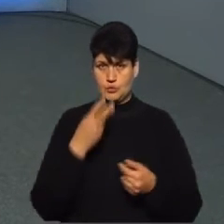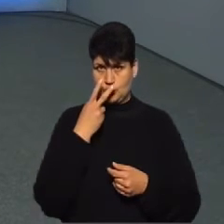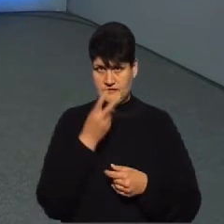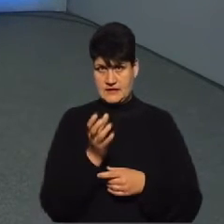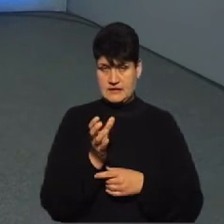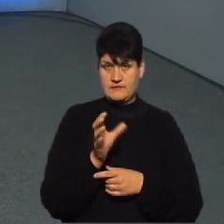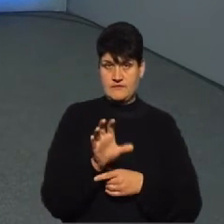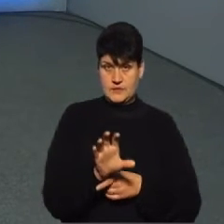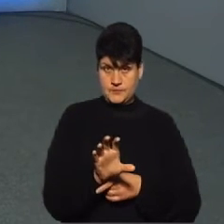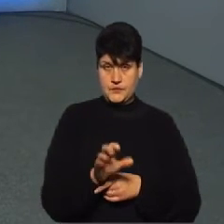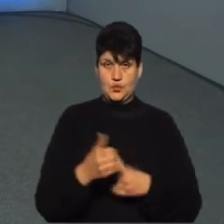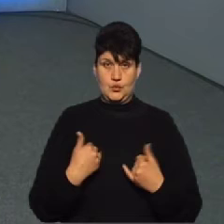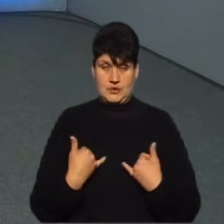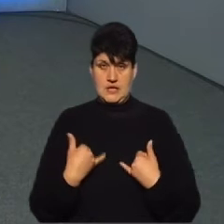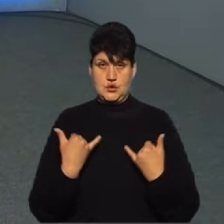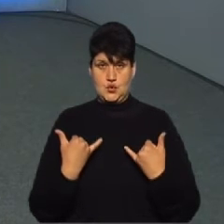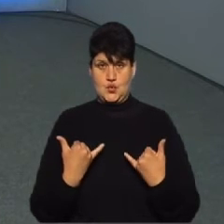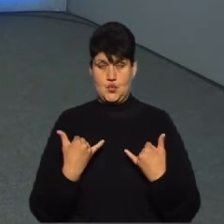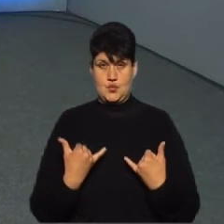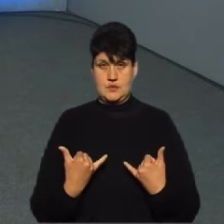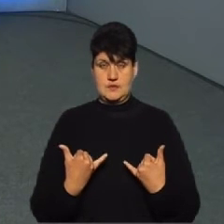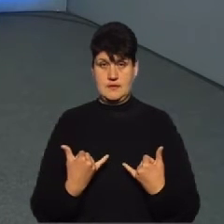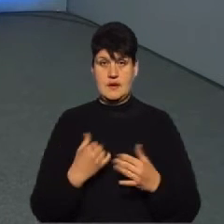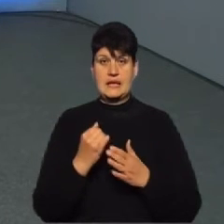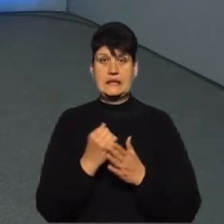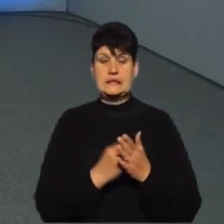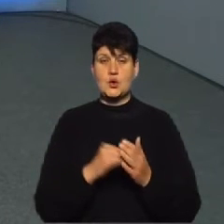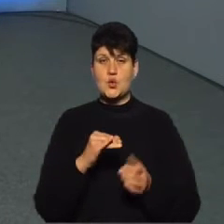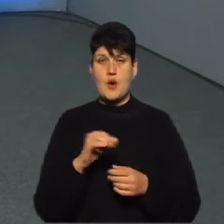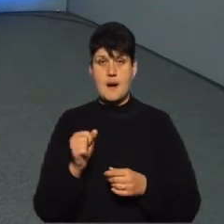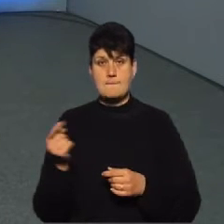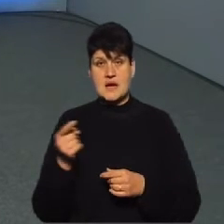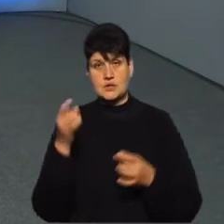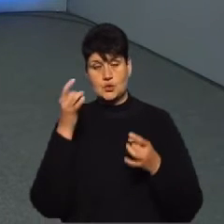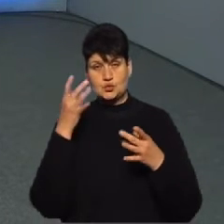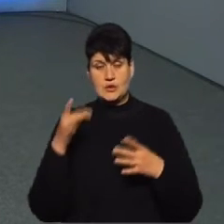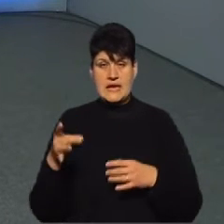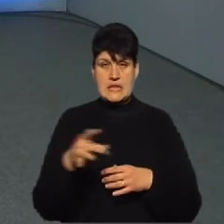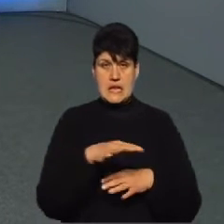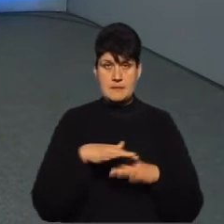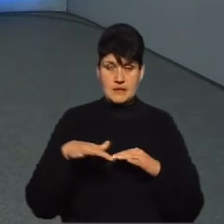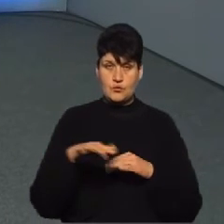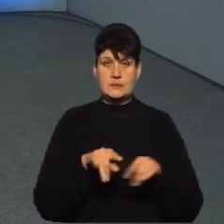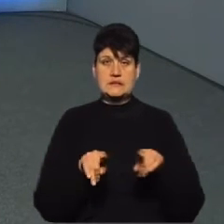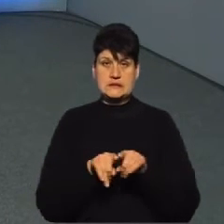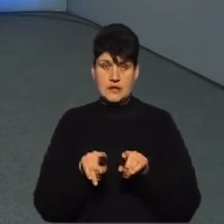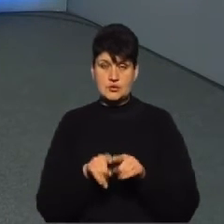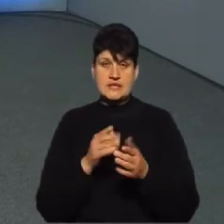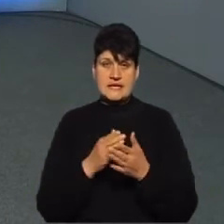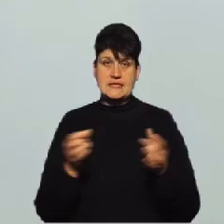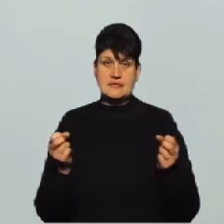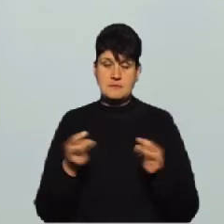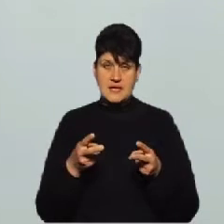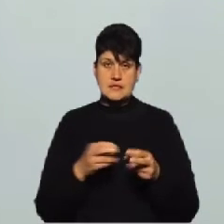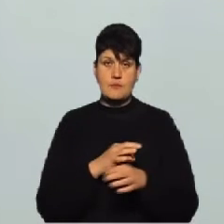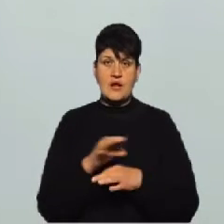сьогодні телеканал UA Перший, UA Культура і на регіональних платформах також виходить спецпроєкт «Свої», який якраз розповідає